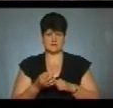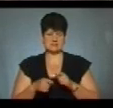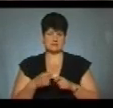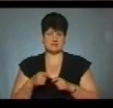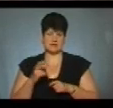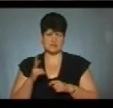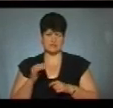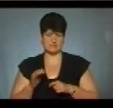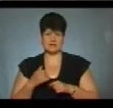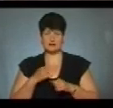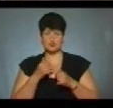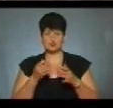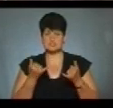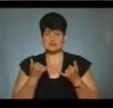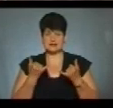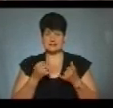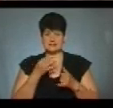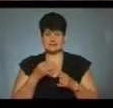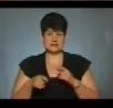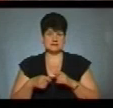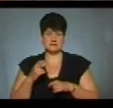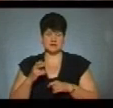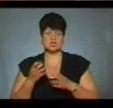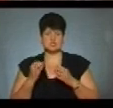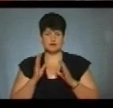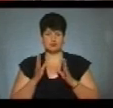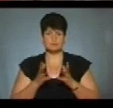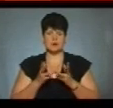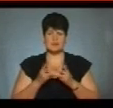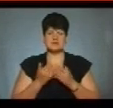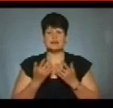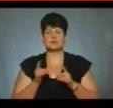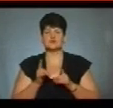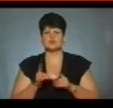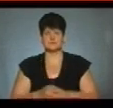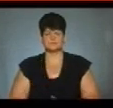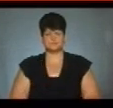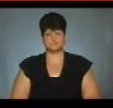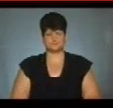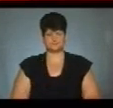Збитки, ну я не можу зараз вам сказати збитки, тому що це ще будемо підраховувати, скільки і чого.